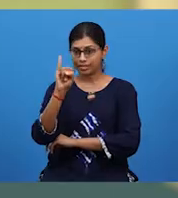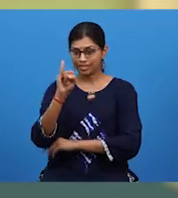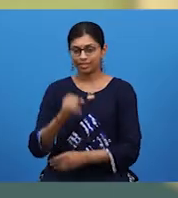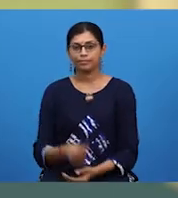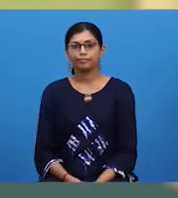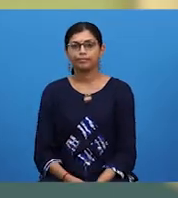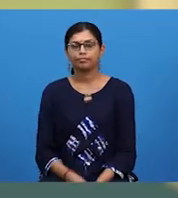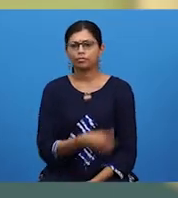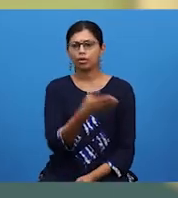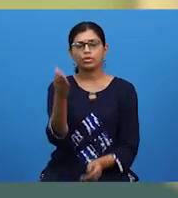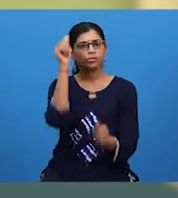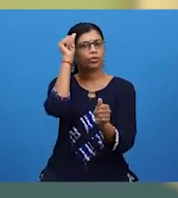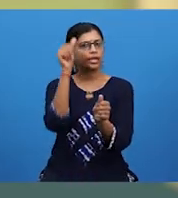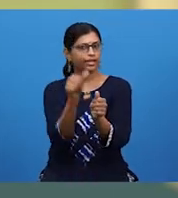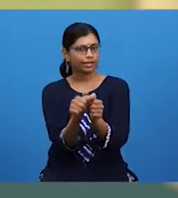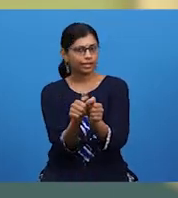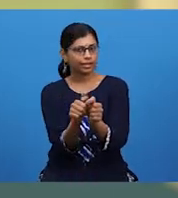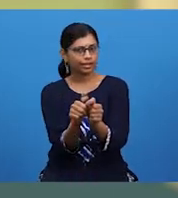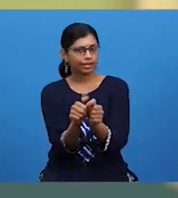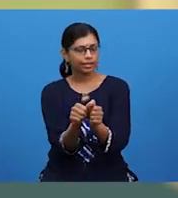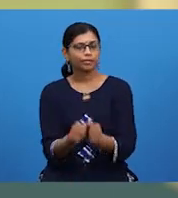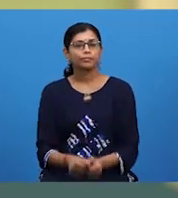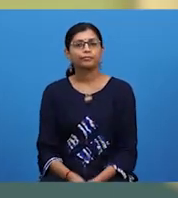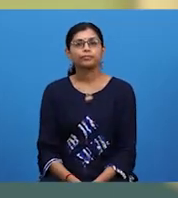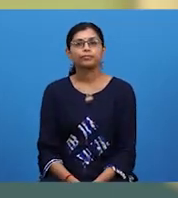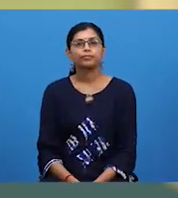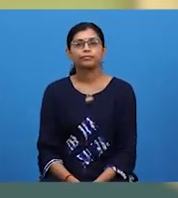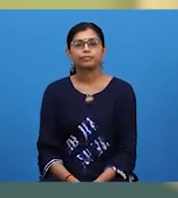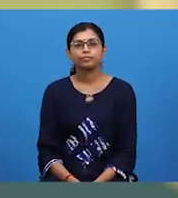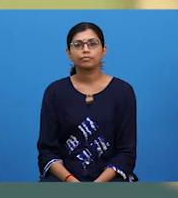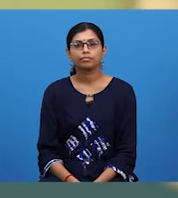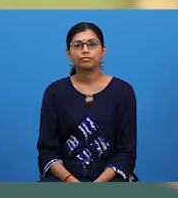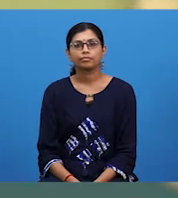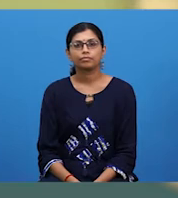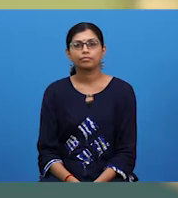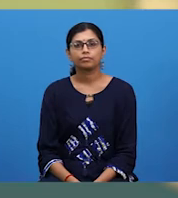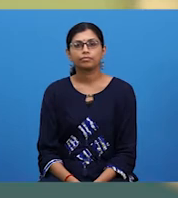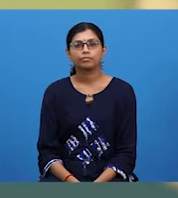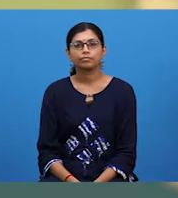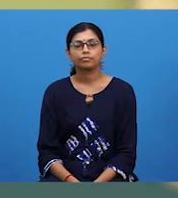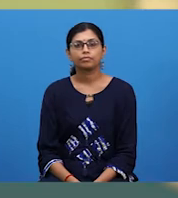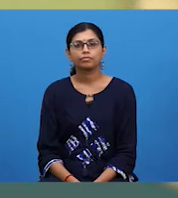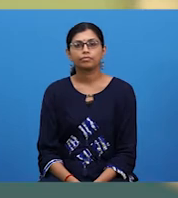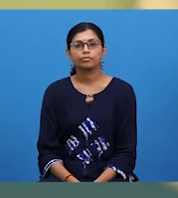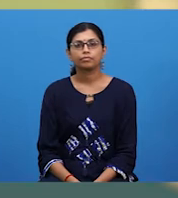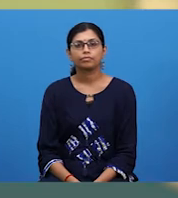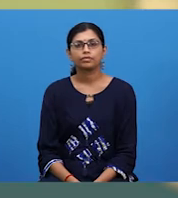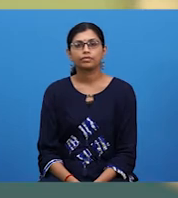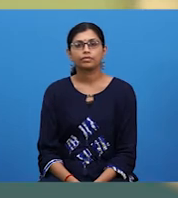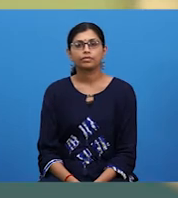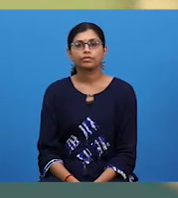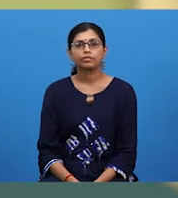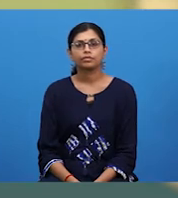Masih ingatkah murid-murid berapa kelas makanan secara keseluruhannya? Cikgu memberi masa 10 saat